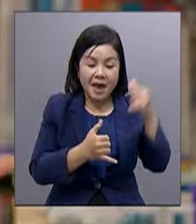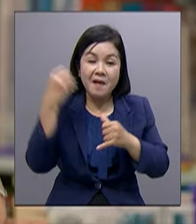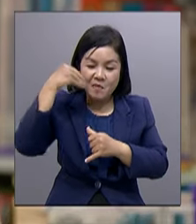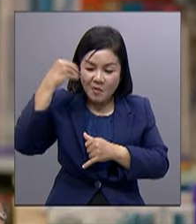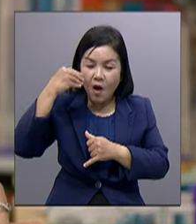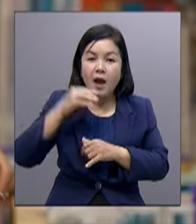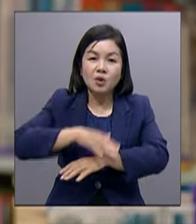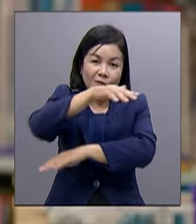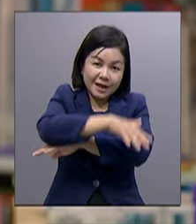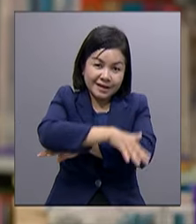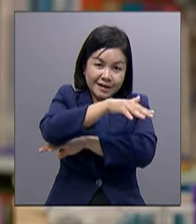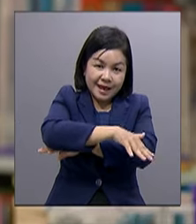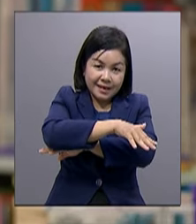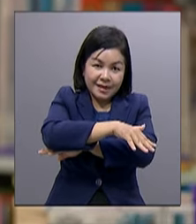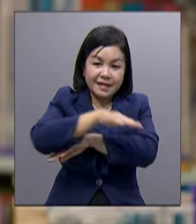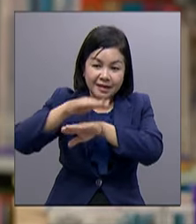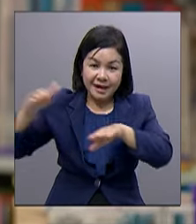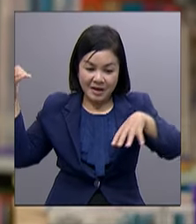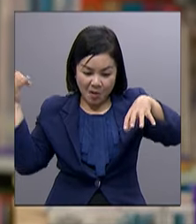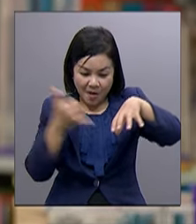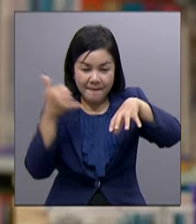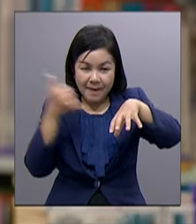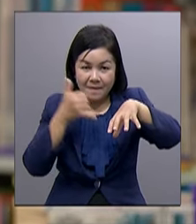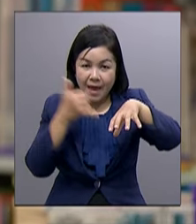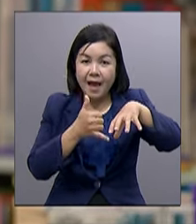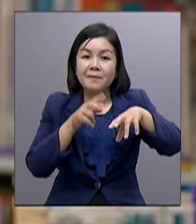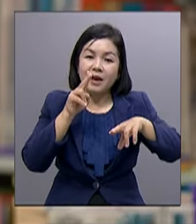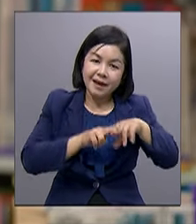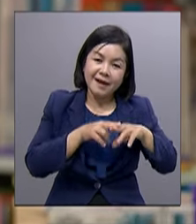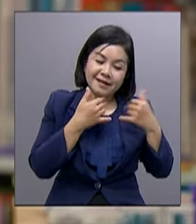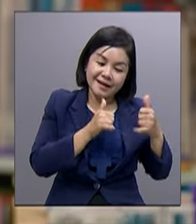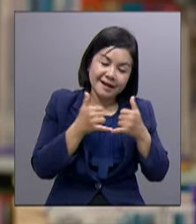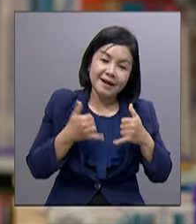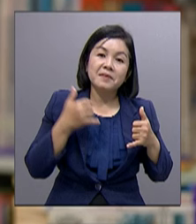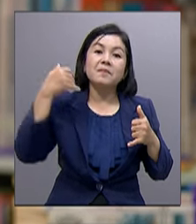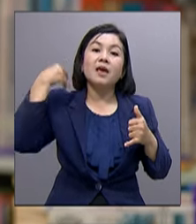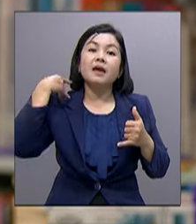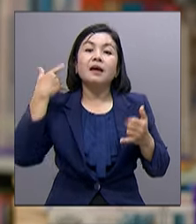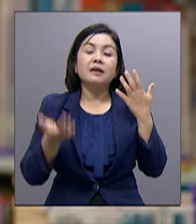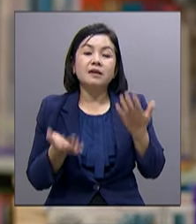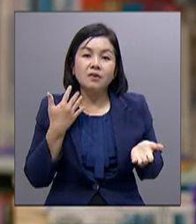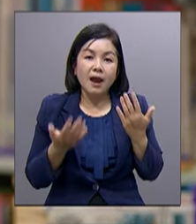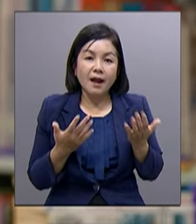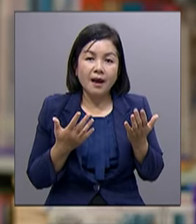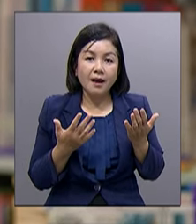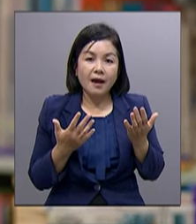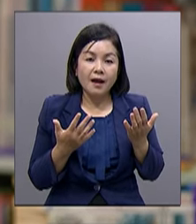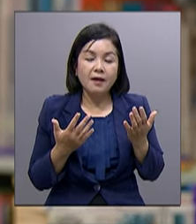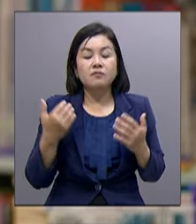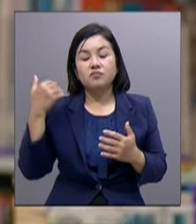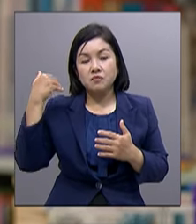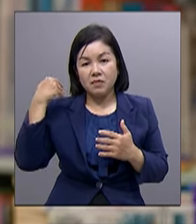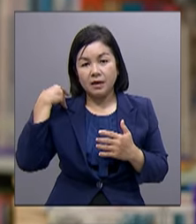รียนเสร็จแล้วก็เขาก็จะมานั่งเล่นเกมหรือบางทีเนี่ยเขาก็จะม